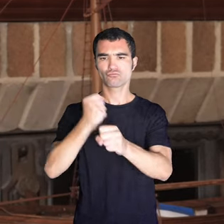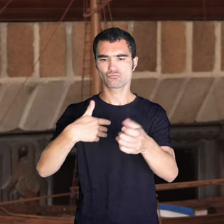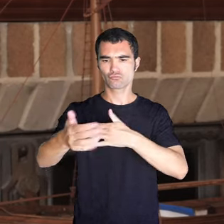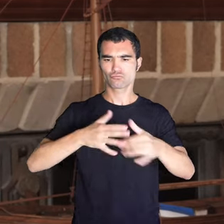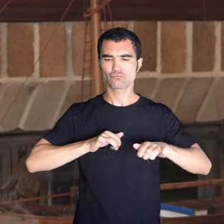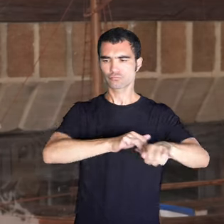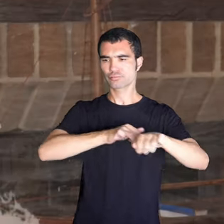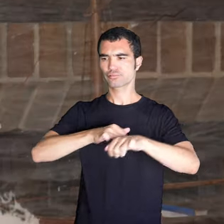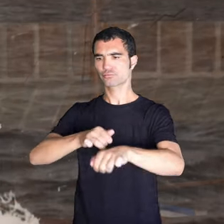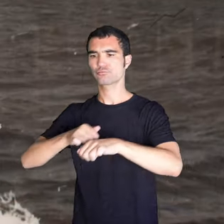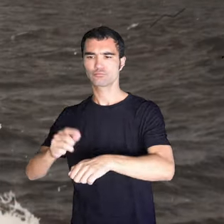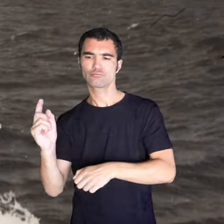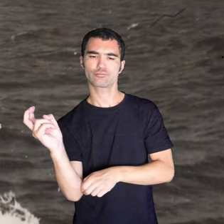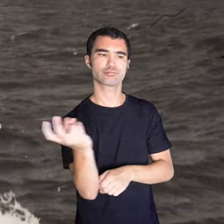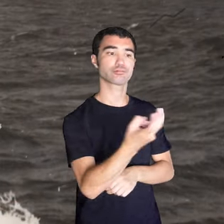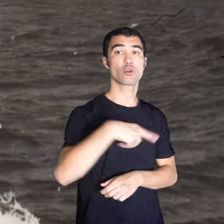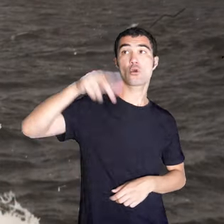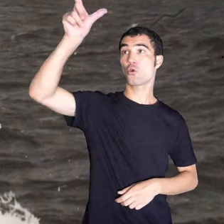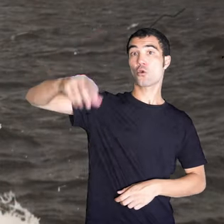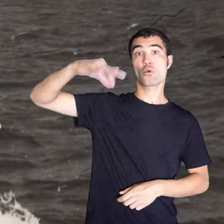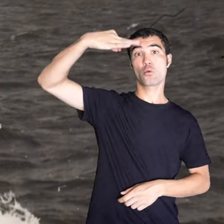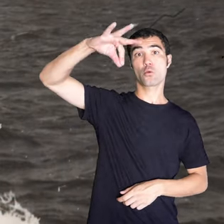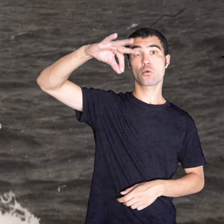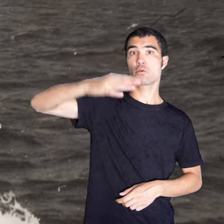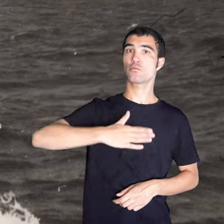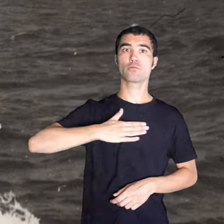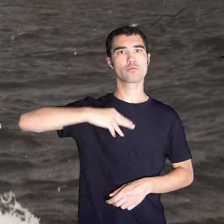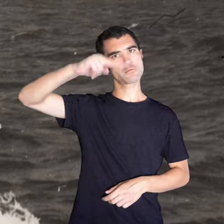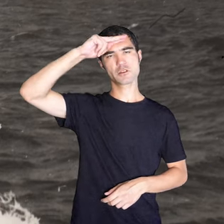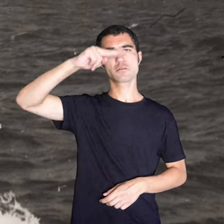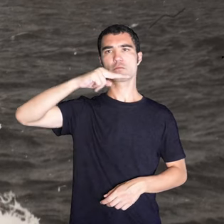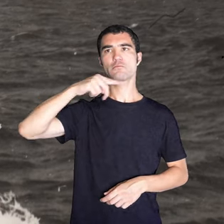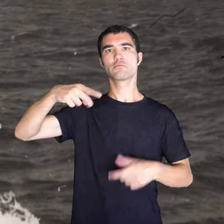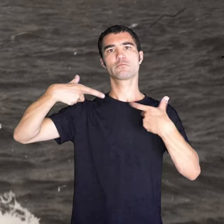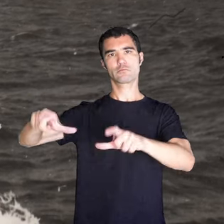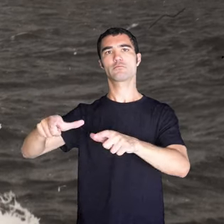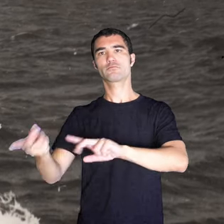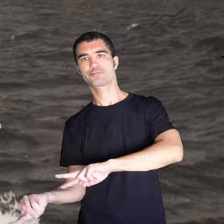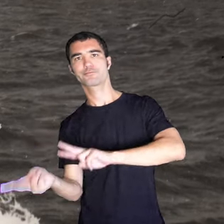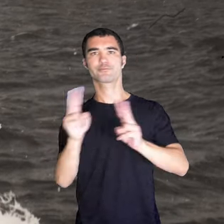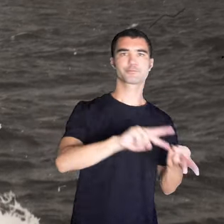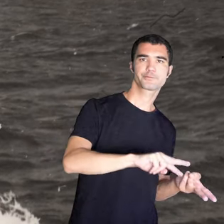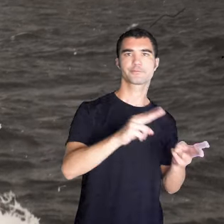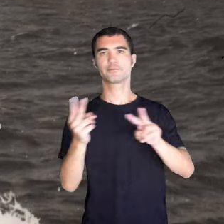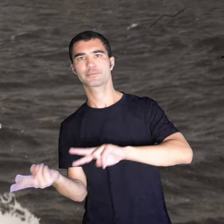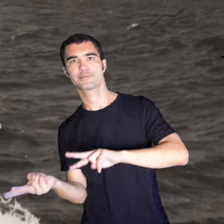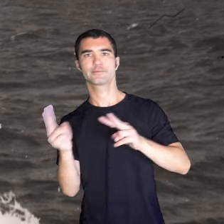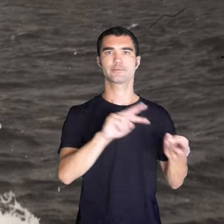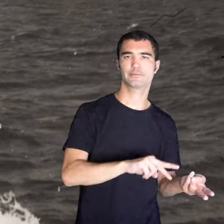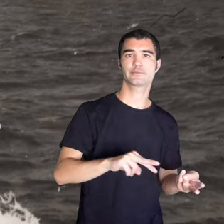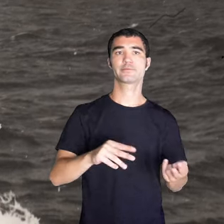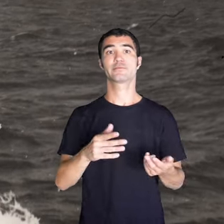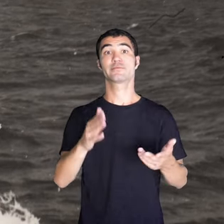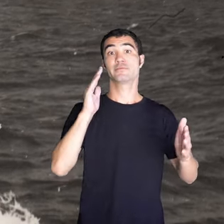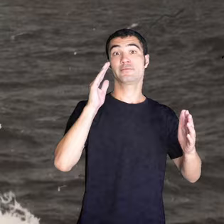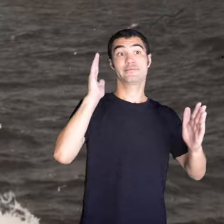d'aixa, l'únic que s'hi va dedicar va ser a mon pare en això. I alternava, és a dir, durant